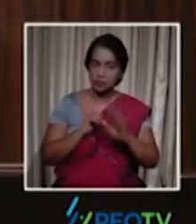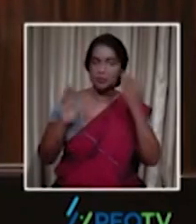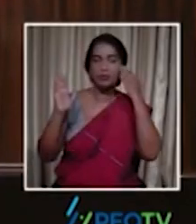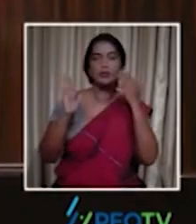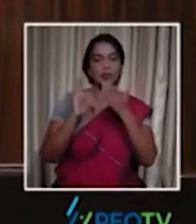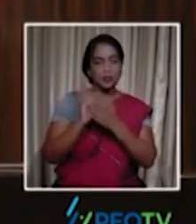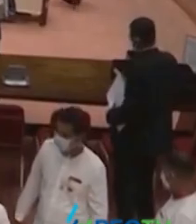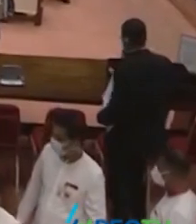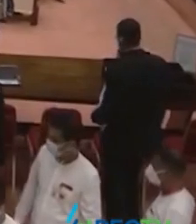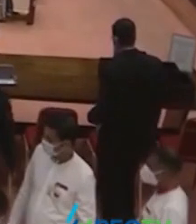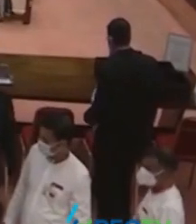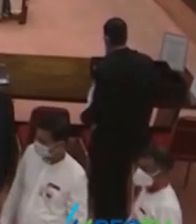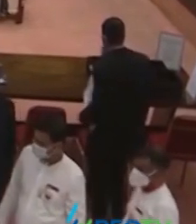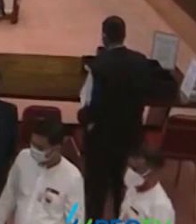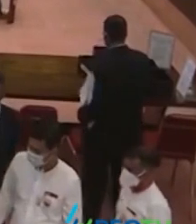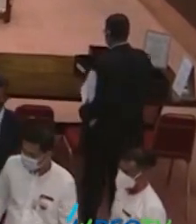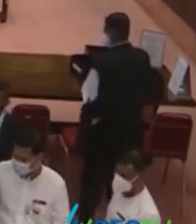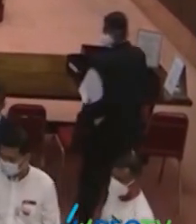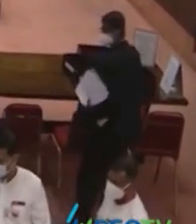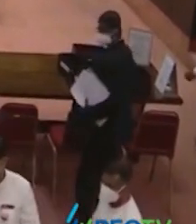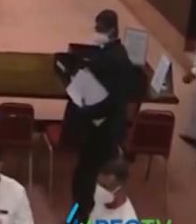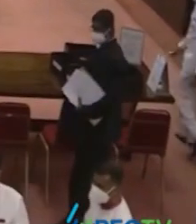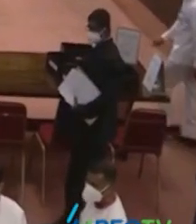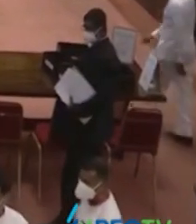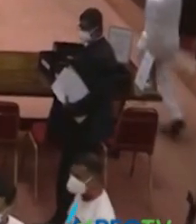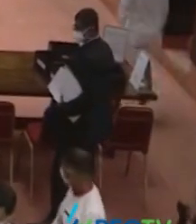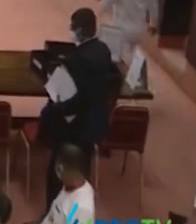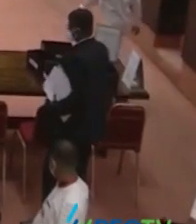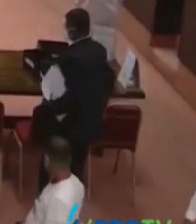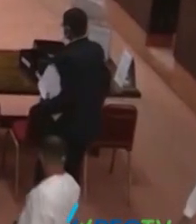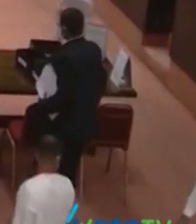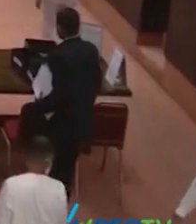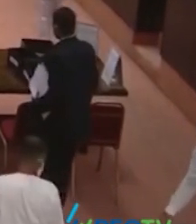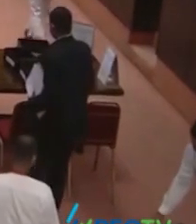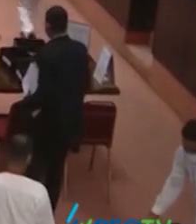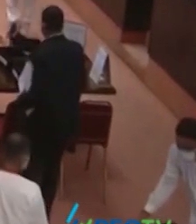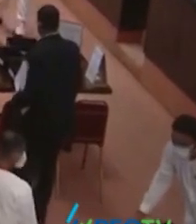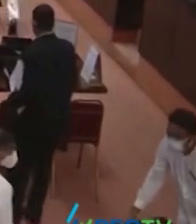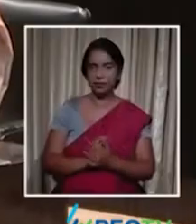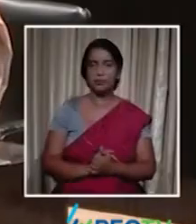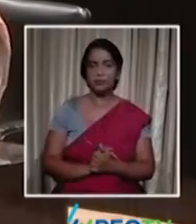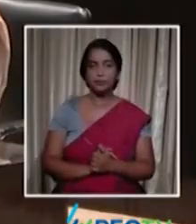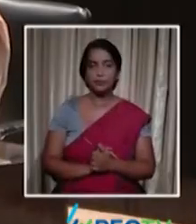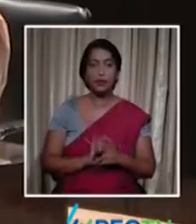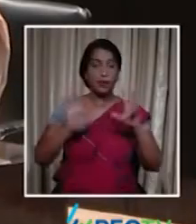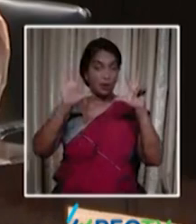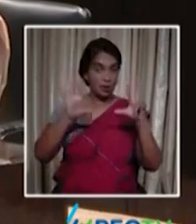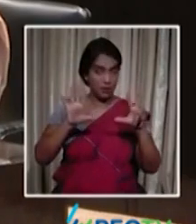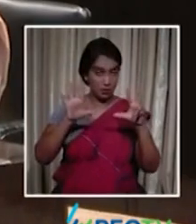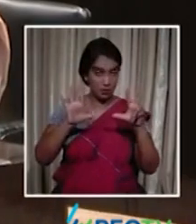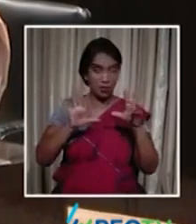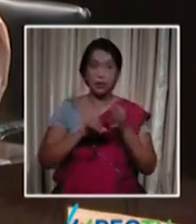අවධාරණයෙන් යුතුව ප්‍රකාශ කර සිටිමි. මෙම ඡන්ද විමසීමේදී පාර්ලිමේන්තුවේ මහලේකම්වරයා තේරිම්බාර නිලධාරියා ලෙස කටයුතු කරන අතර